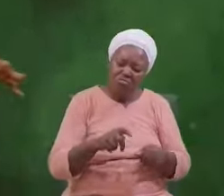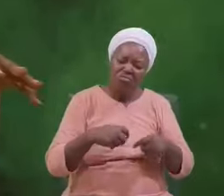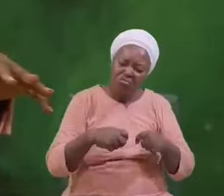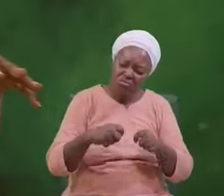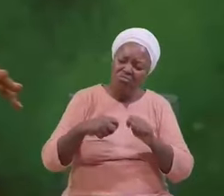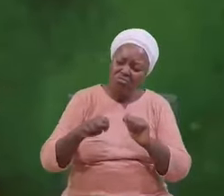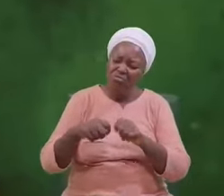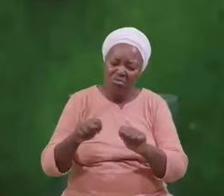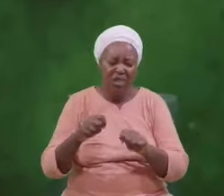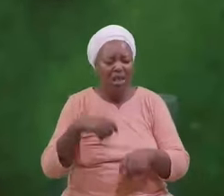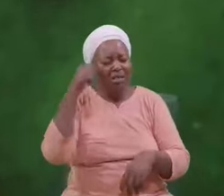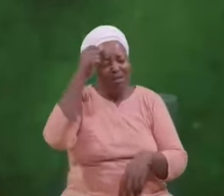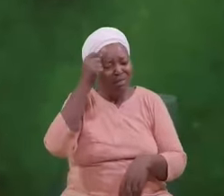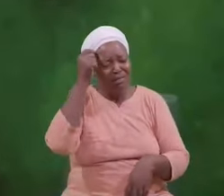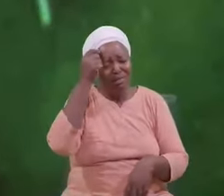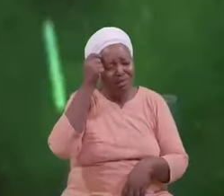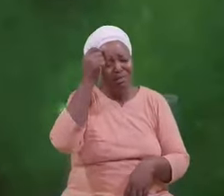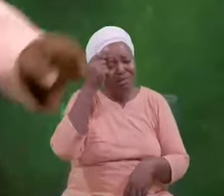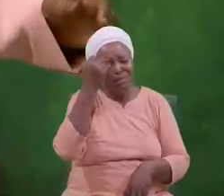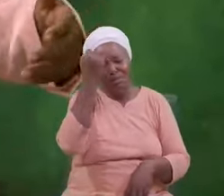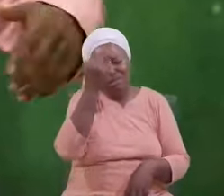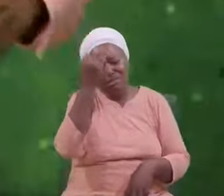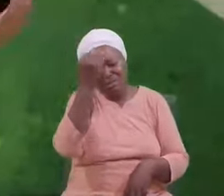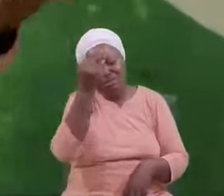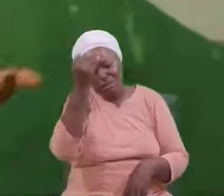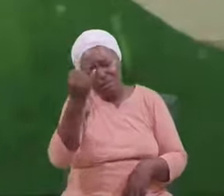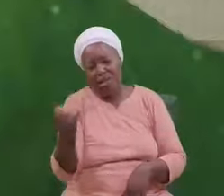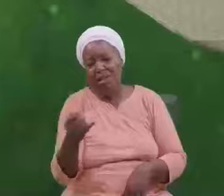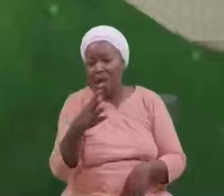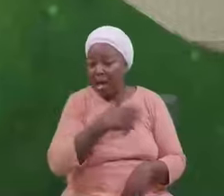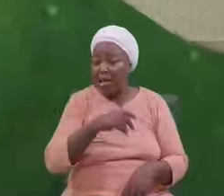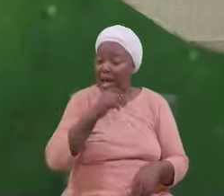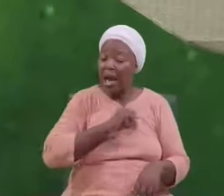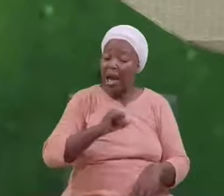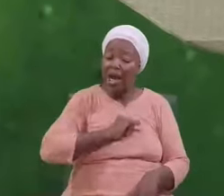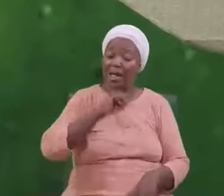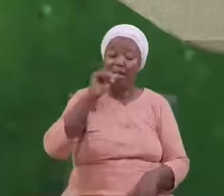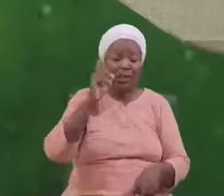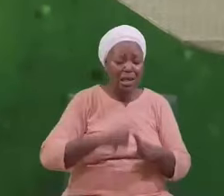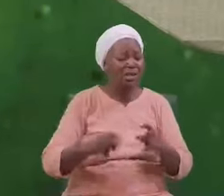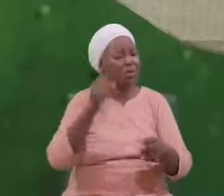pensais et j'imaginais et je ne pouvais pas comprendre. Et